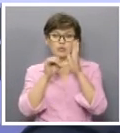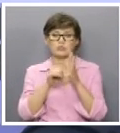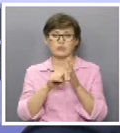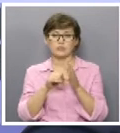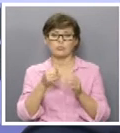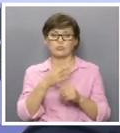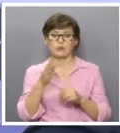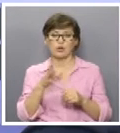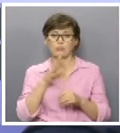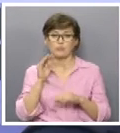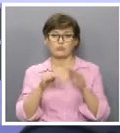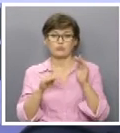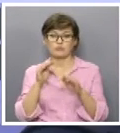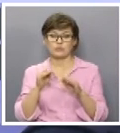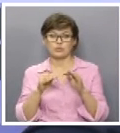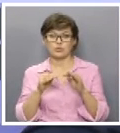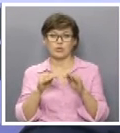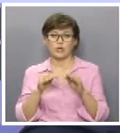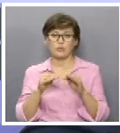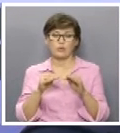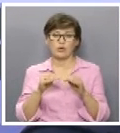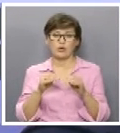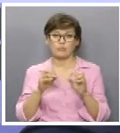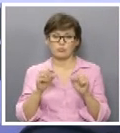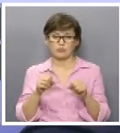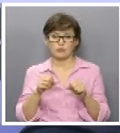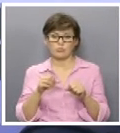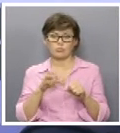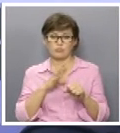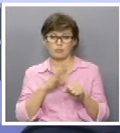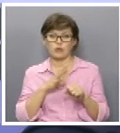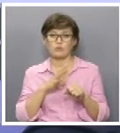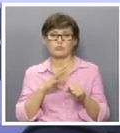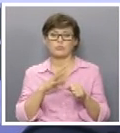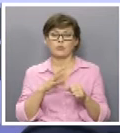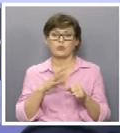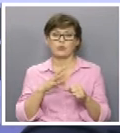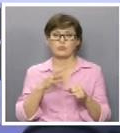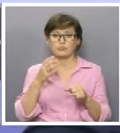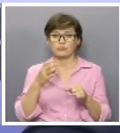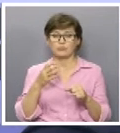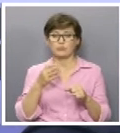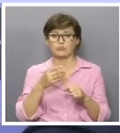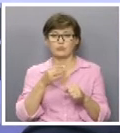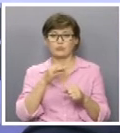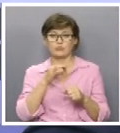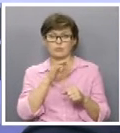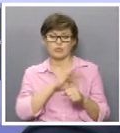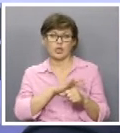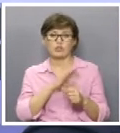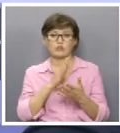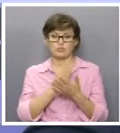бул кондургуну актап алууңузга мүмкүндүк бар. Яны бул өтө тиймди.